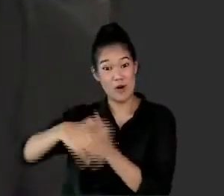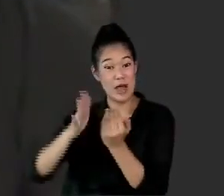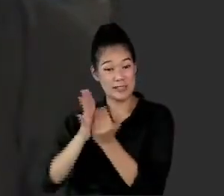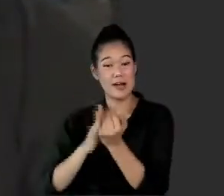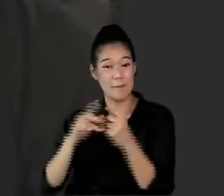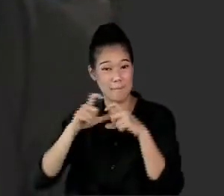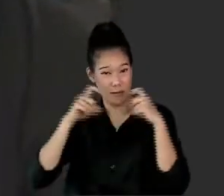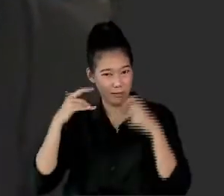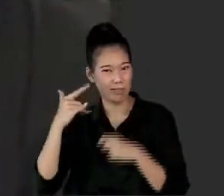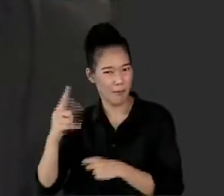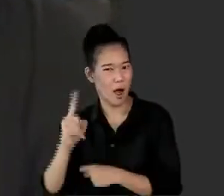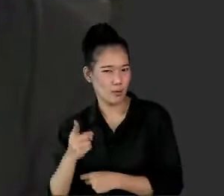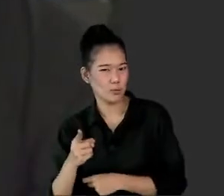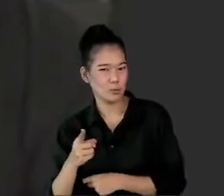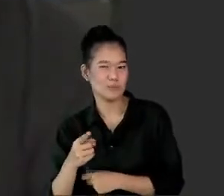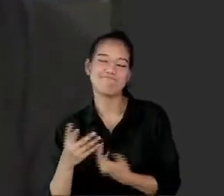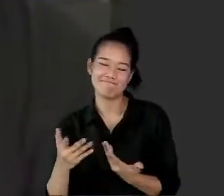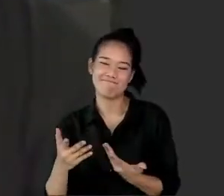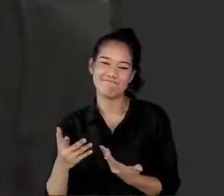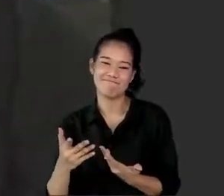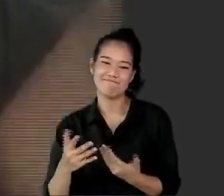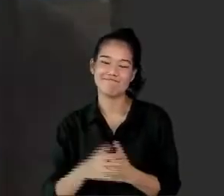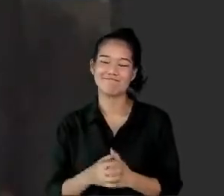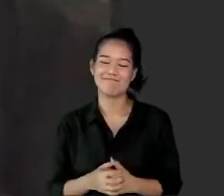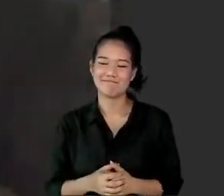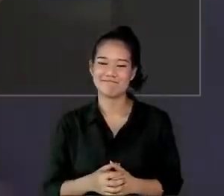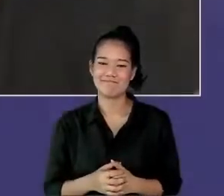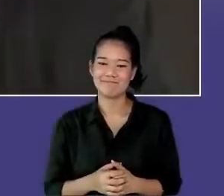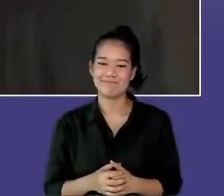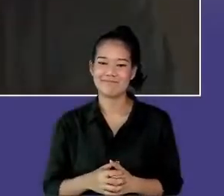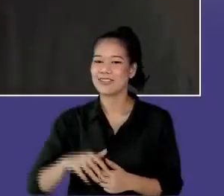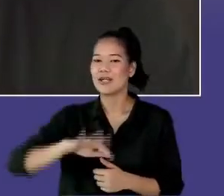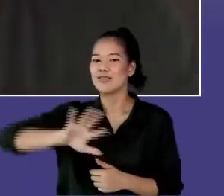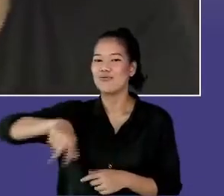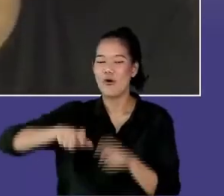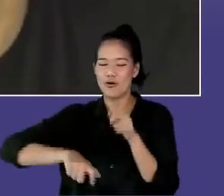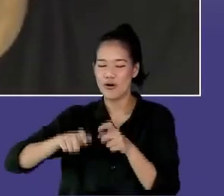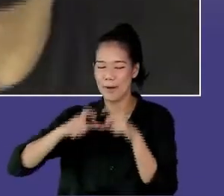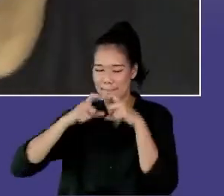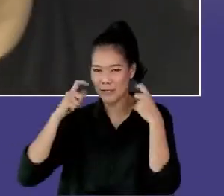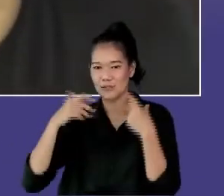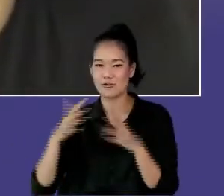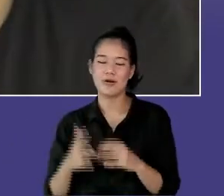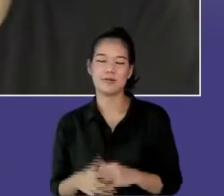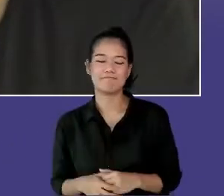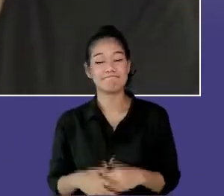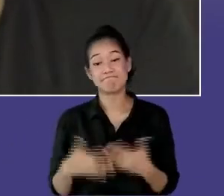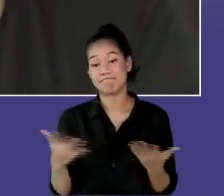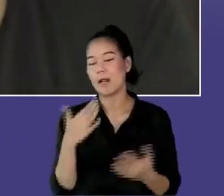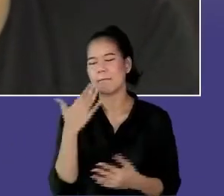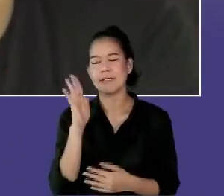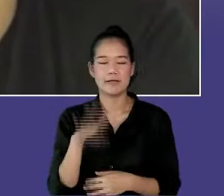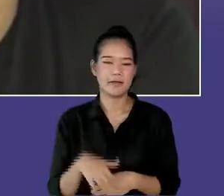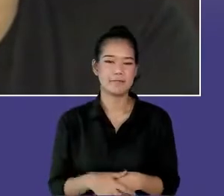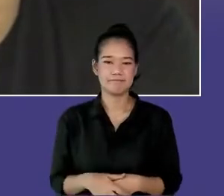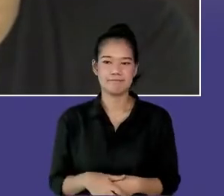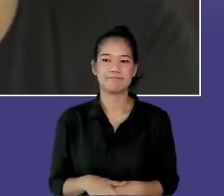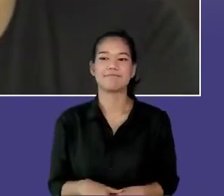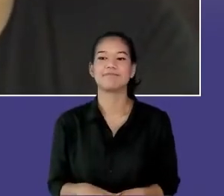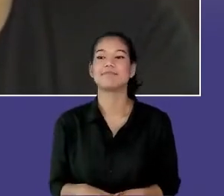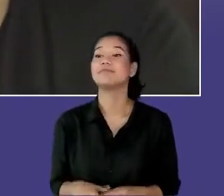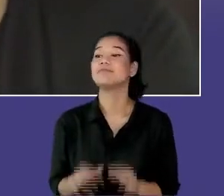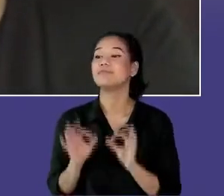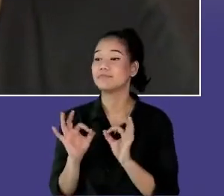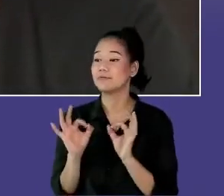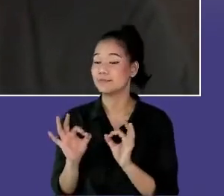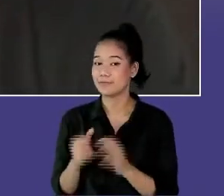harus pakai masker kan. Jadi ya dibantu sama semuanya udah hari-hari begitu ya biasa aja sih.